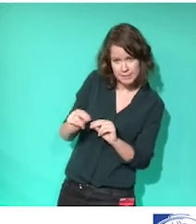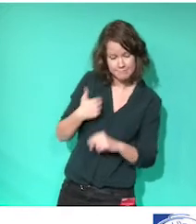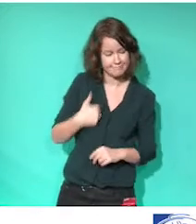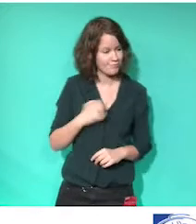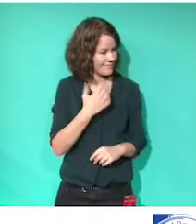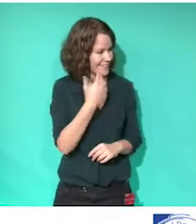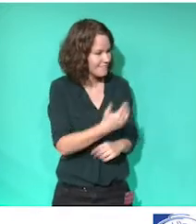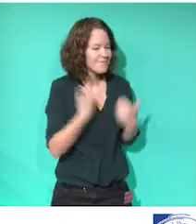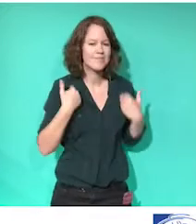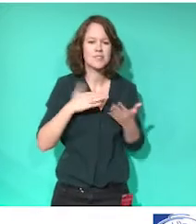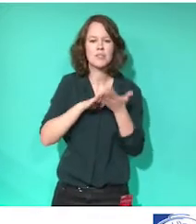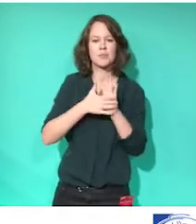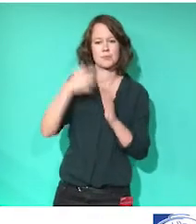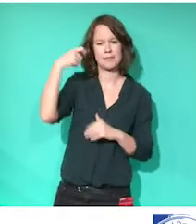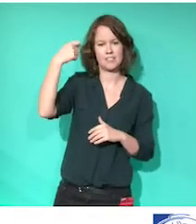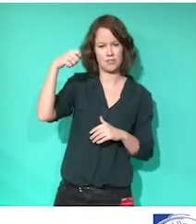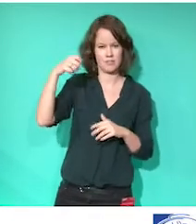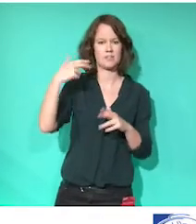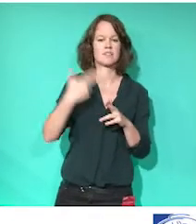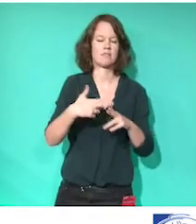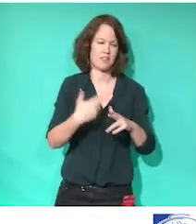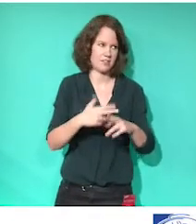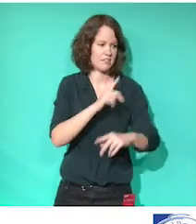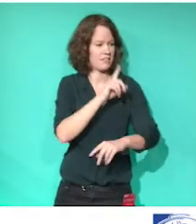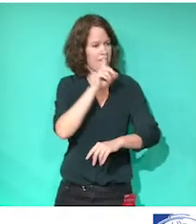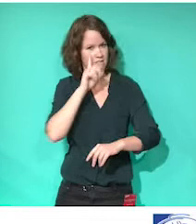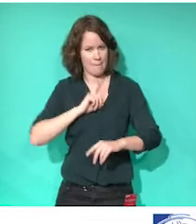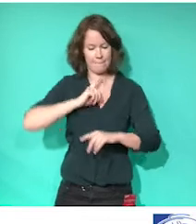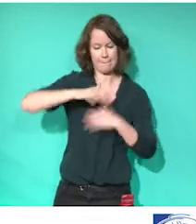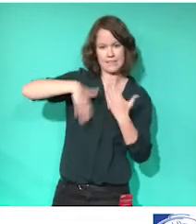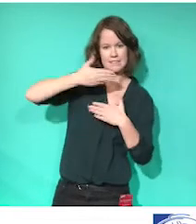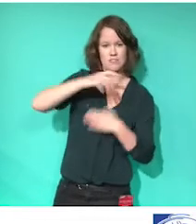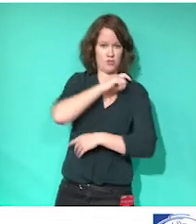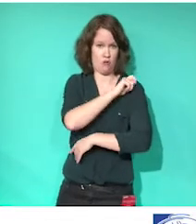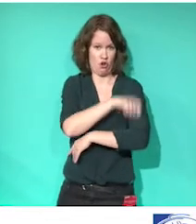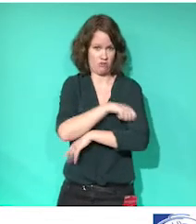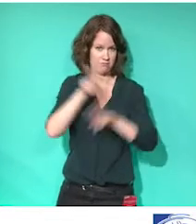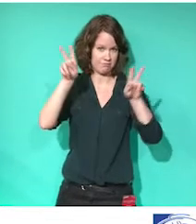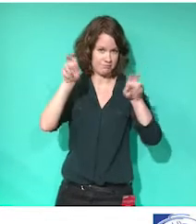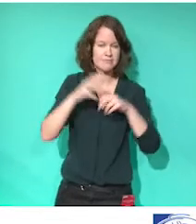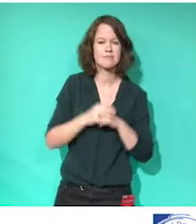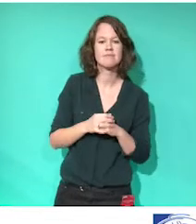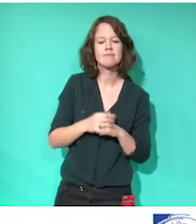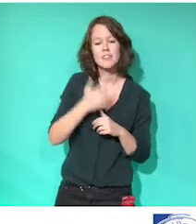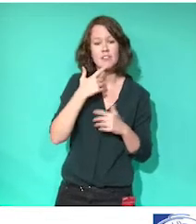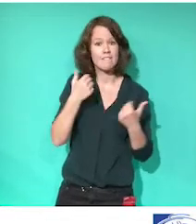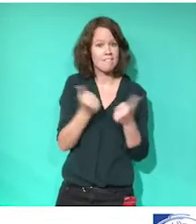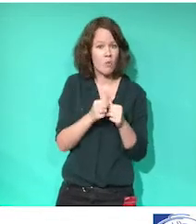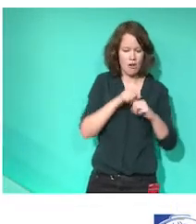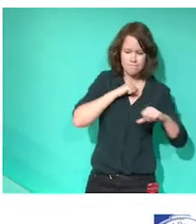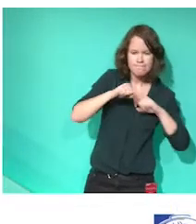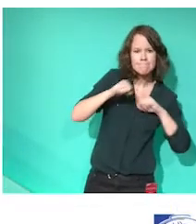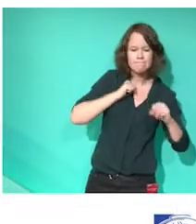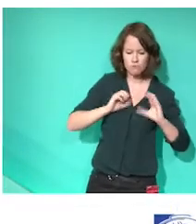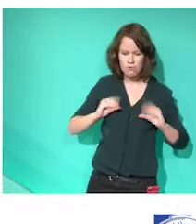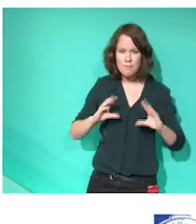suis présidente de cette association Femmes Mixité Sport qui œuvre activement sur le terrain pour promouvoir l'accès des